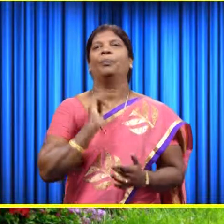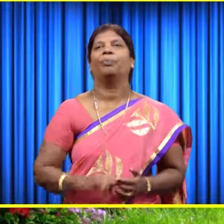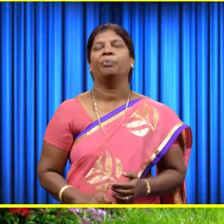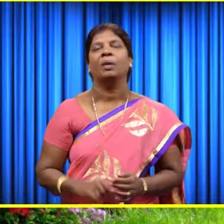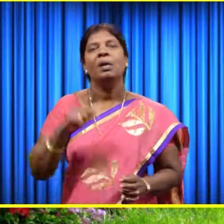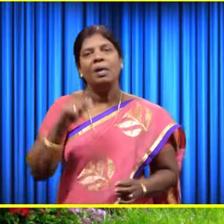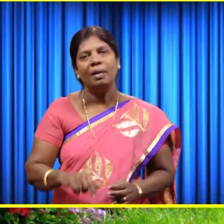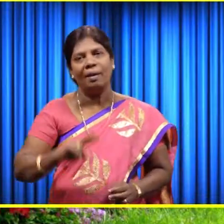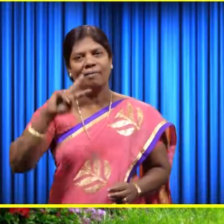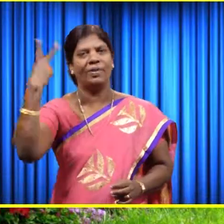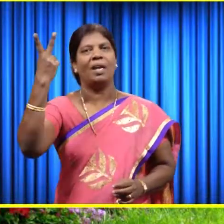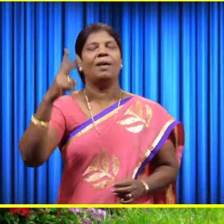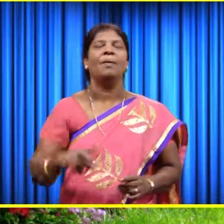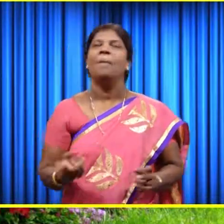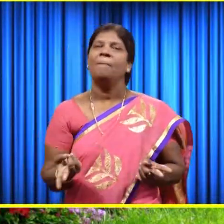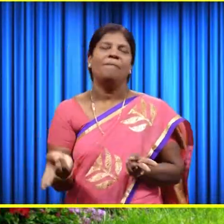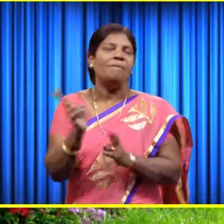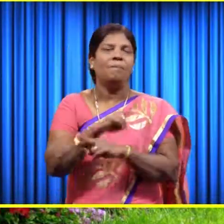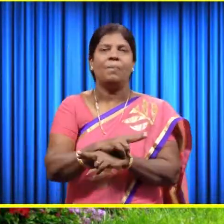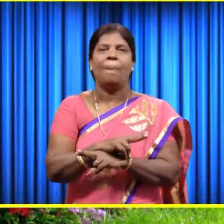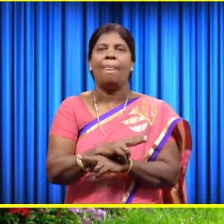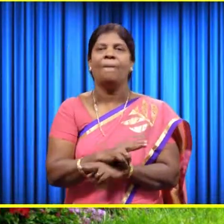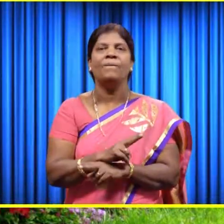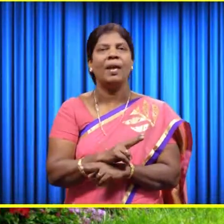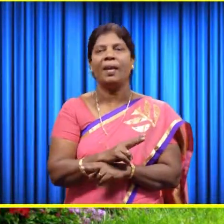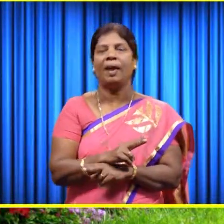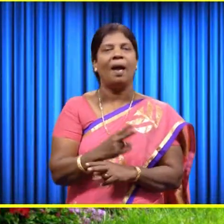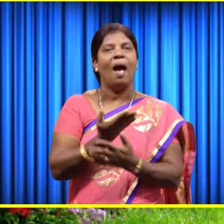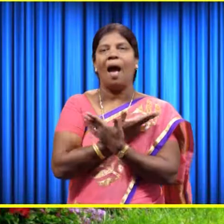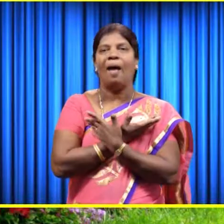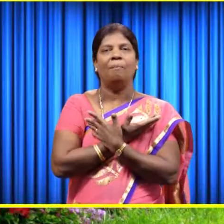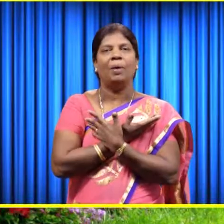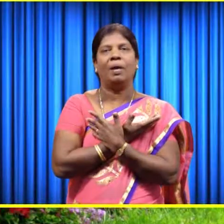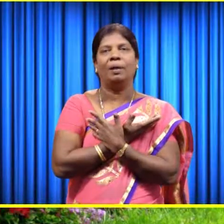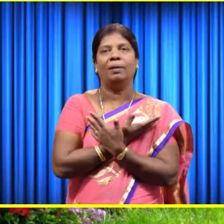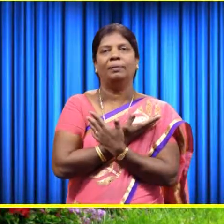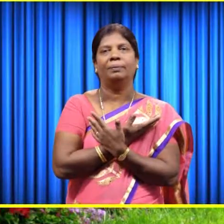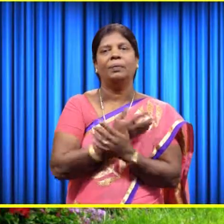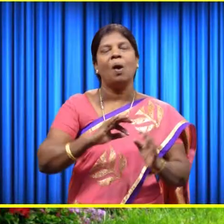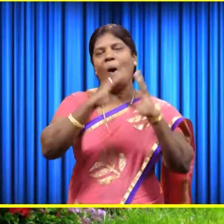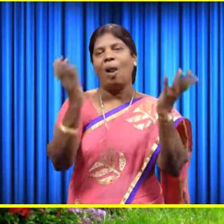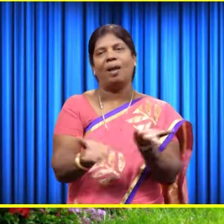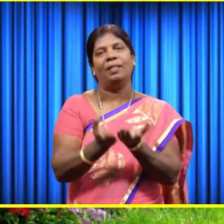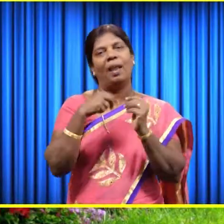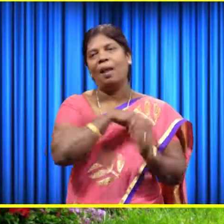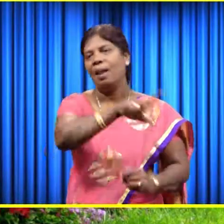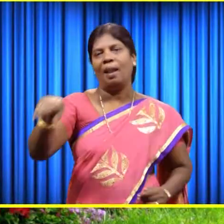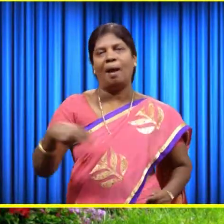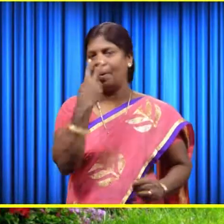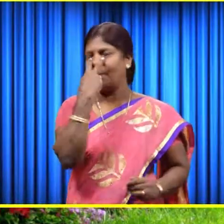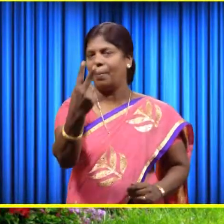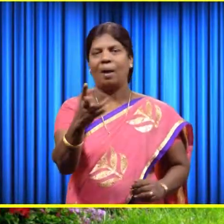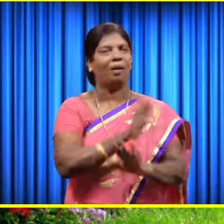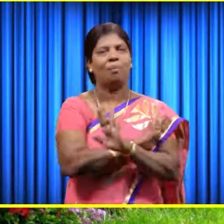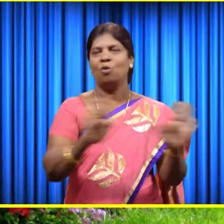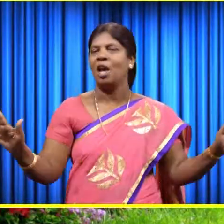இதைவிட ஒரு மேன்மையான அன்பை அல்லது ஒரு முடிவில்லாத அன்பை உலகத்திலே நீங்கள் எங்குமே காண